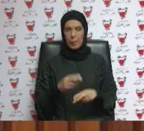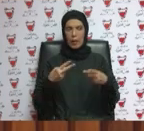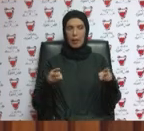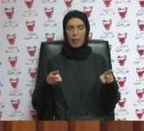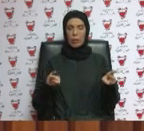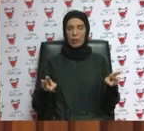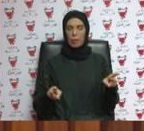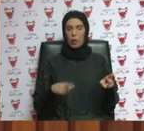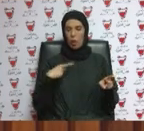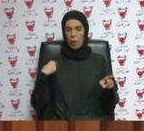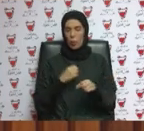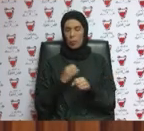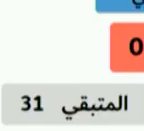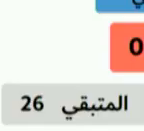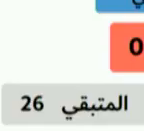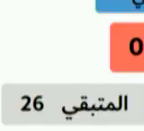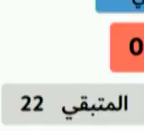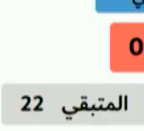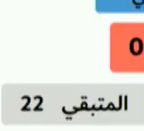الموافقون على مسمى مشروع القانون